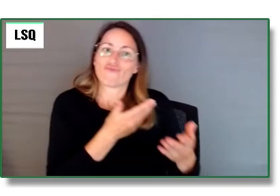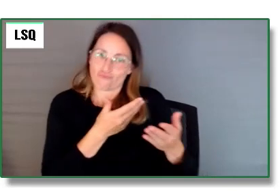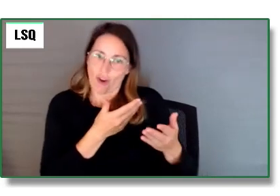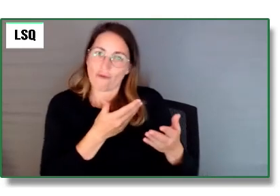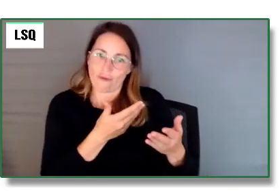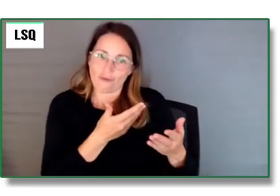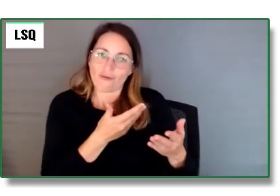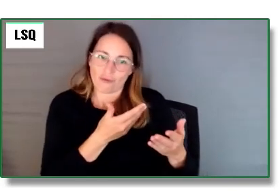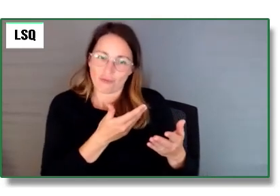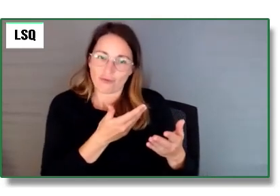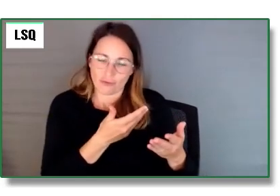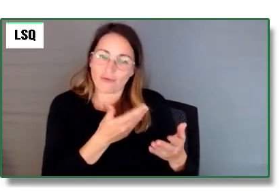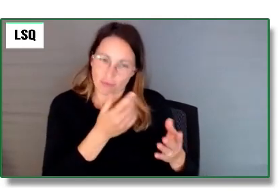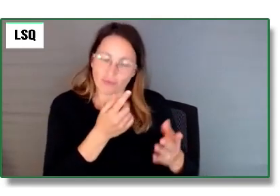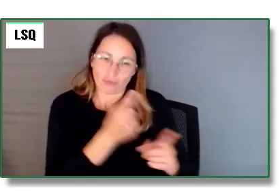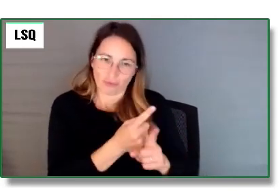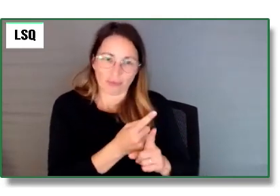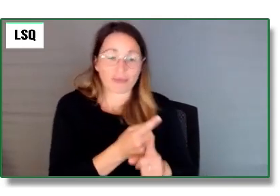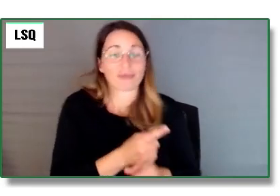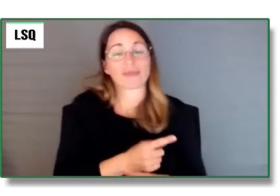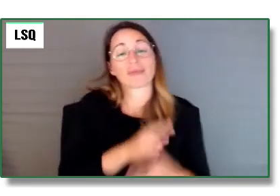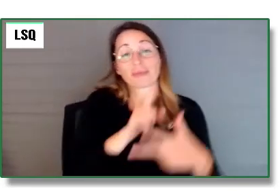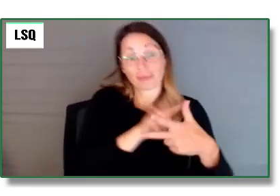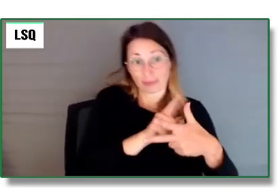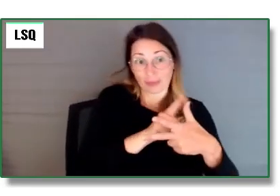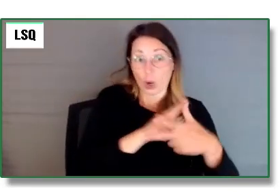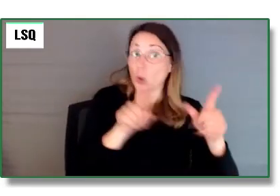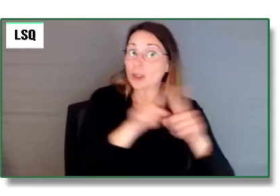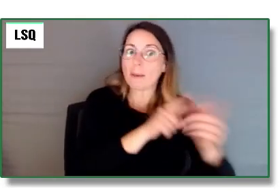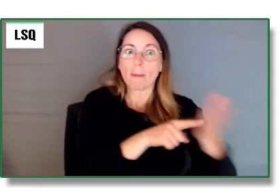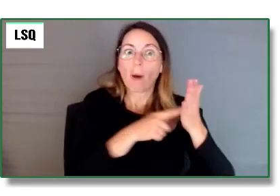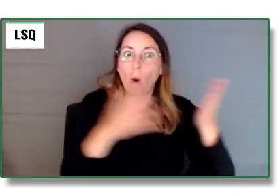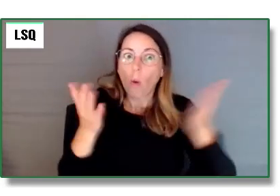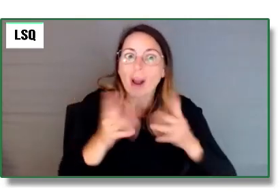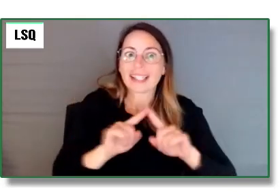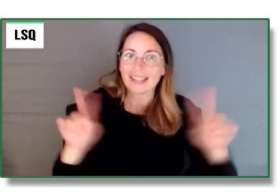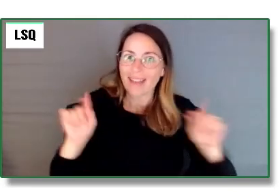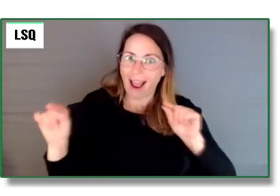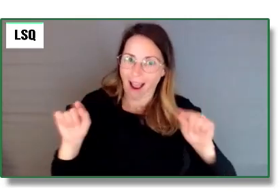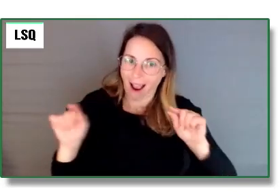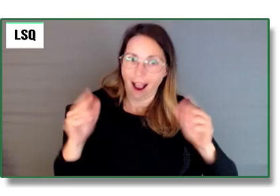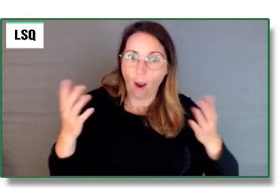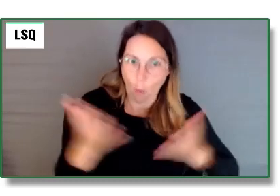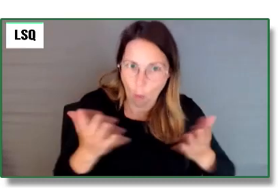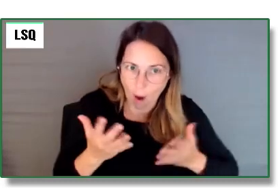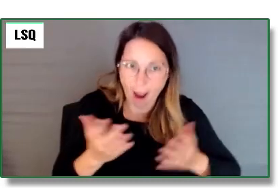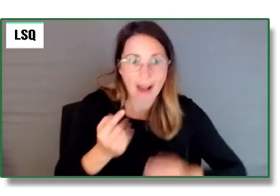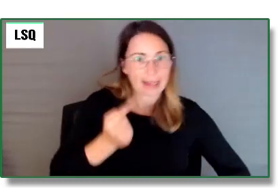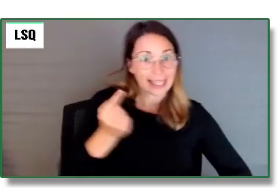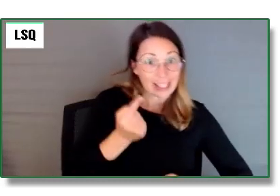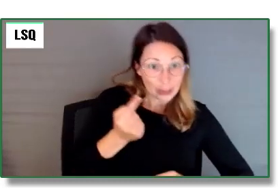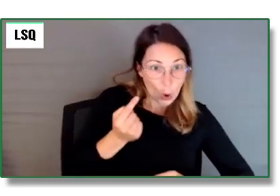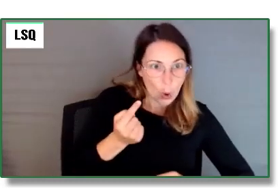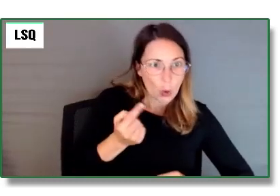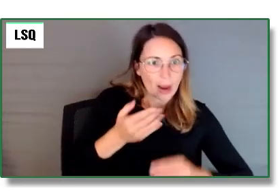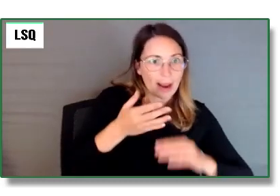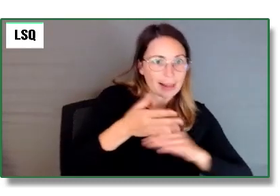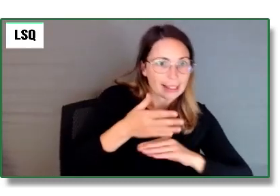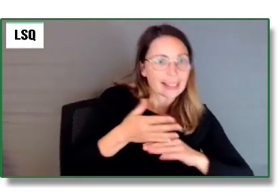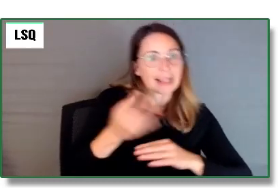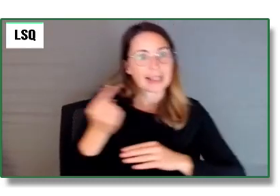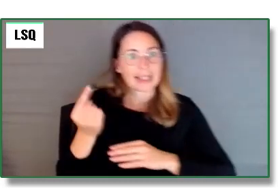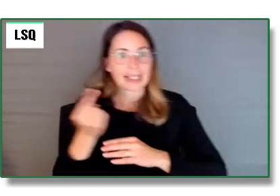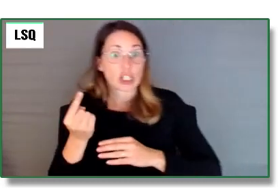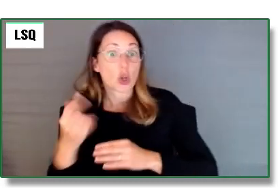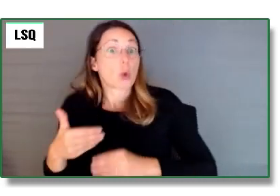café numéro 1 illustre également une distinction importante entre quelque chose d'accessible et quelque chose d'utilisable. Ils